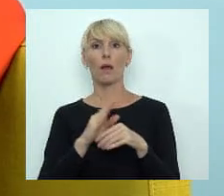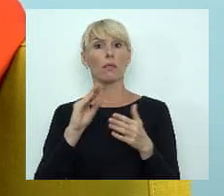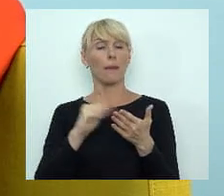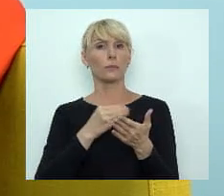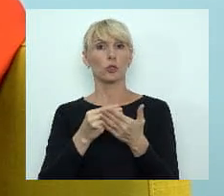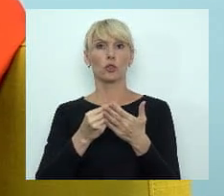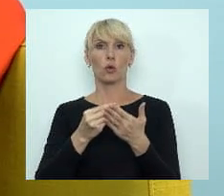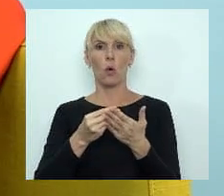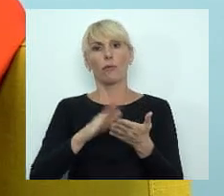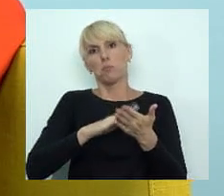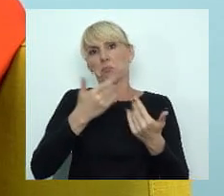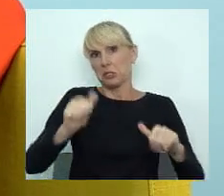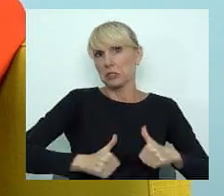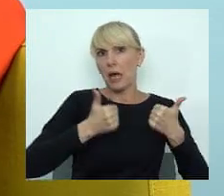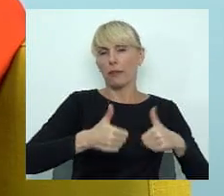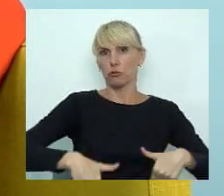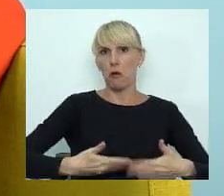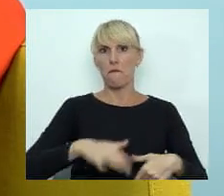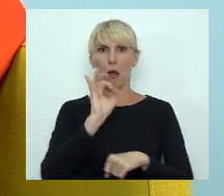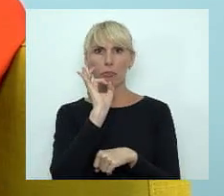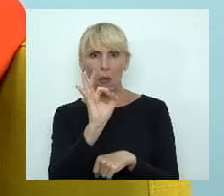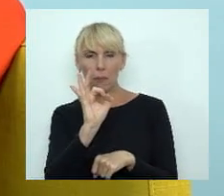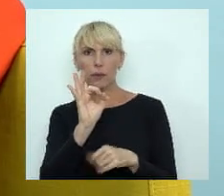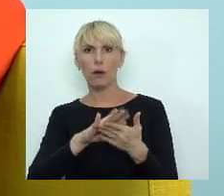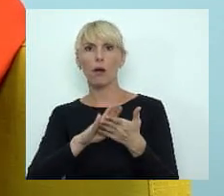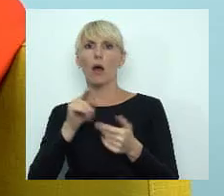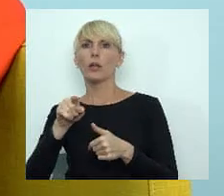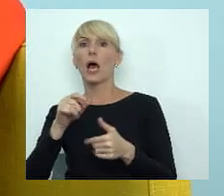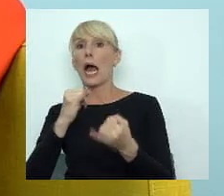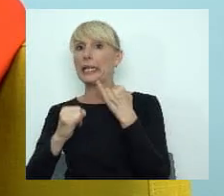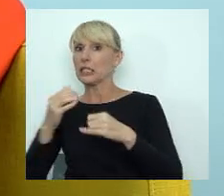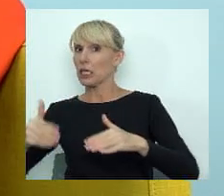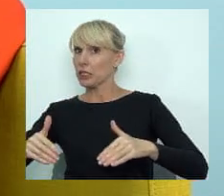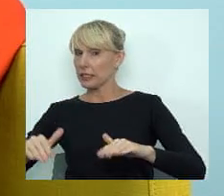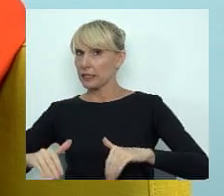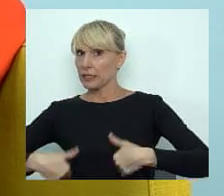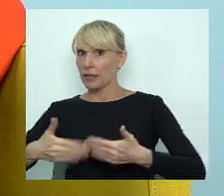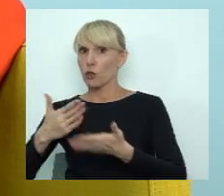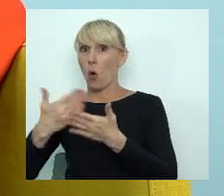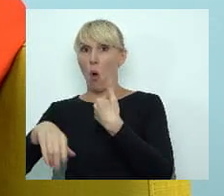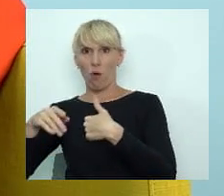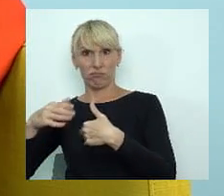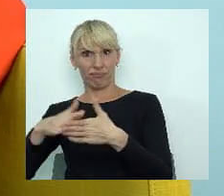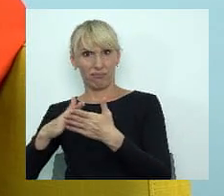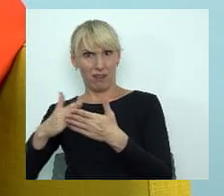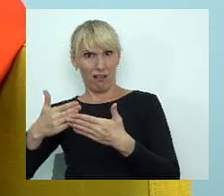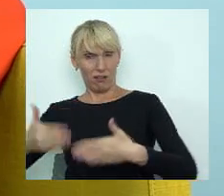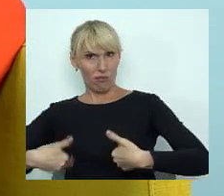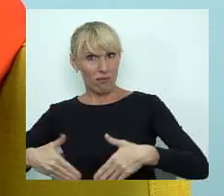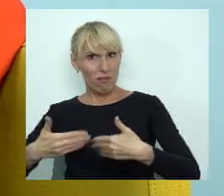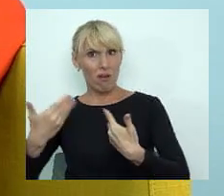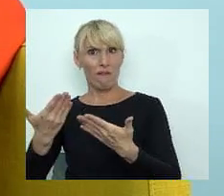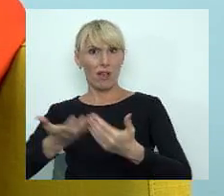tym, że jesteśmy dobrego stanu zdrowia. Bo my bardzo często kojarzymy dane o stanie zdrowia ze złym stanem zdrowia. Tak nie jest.